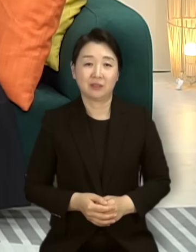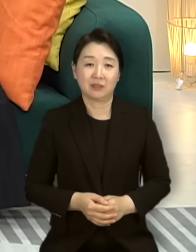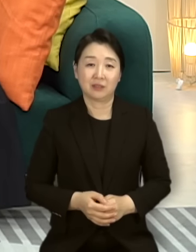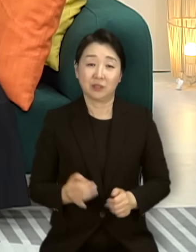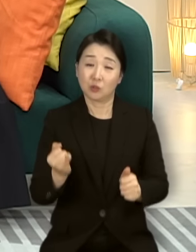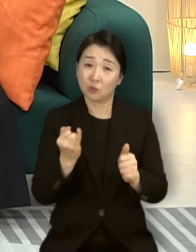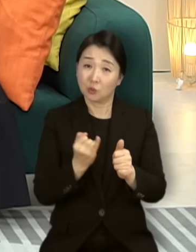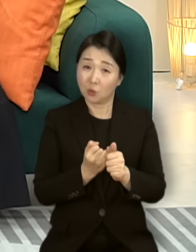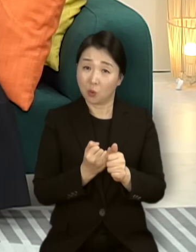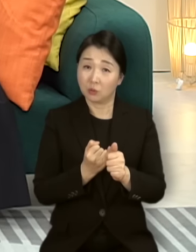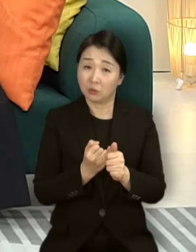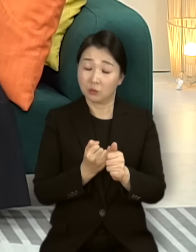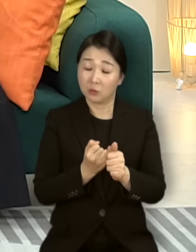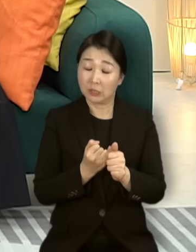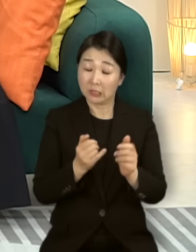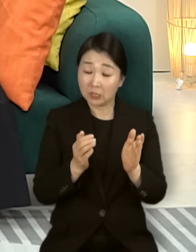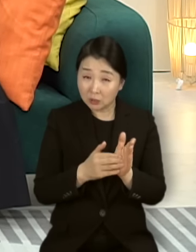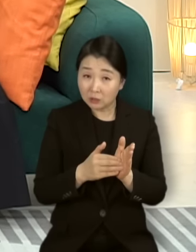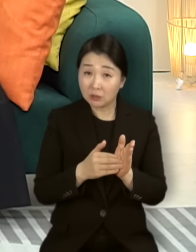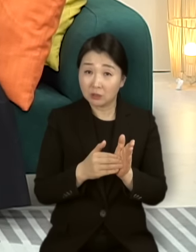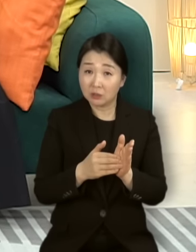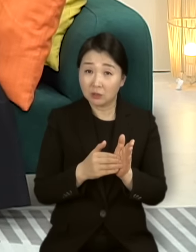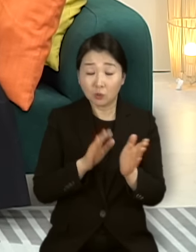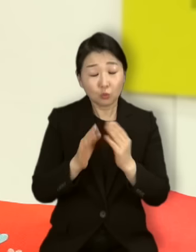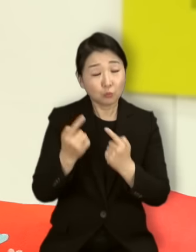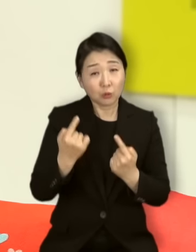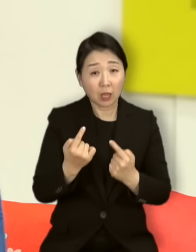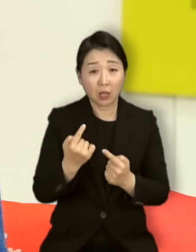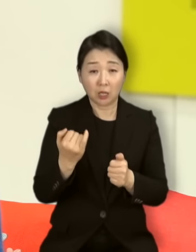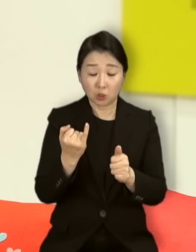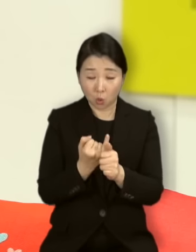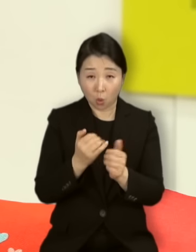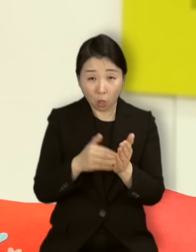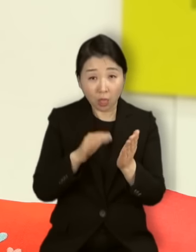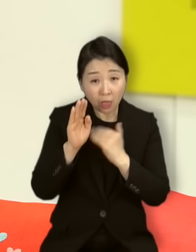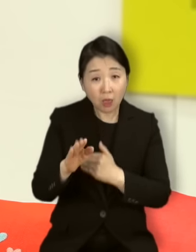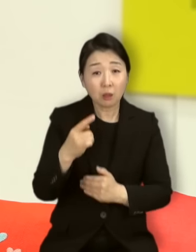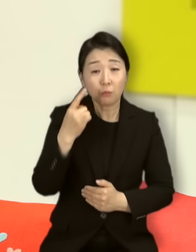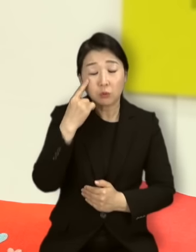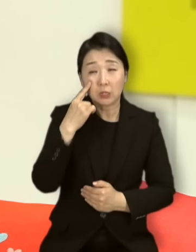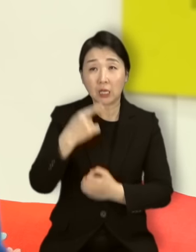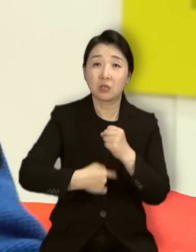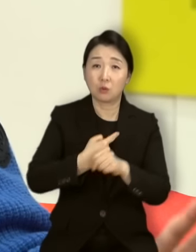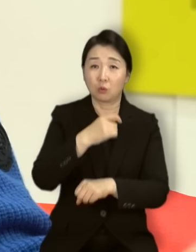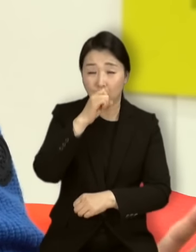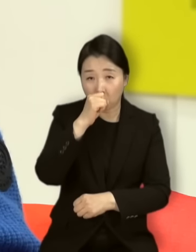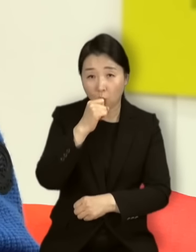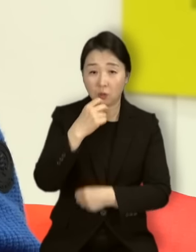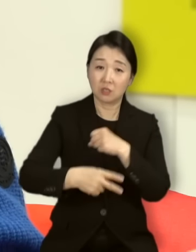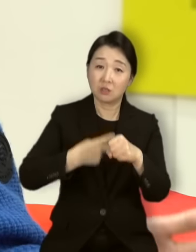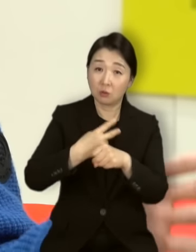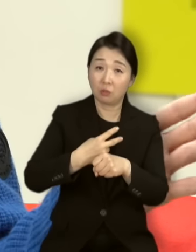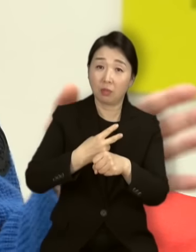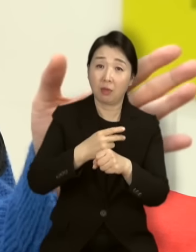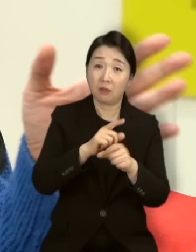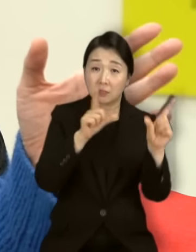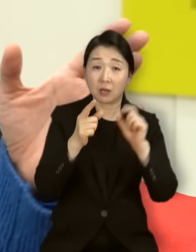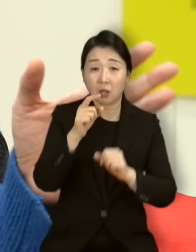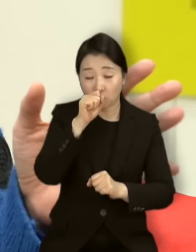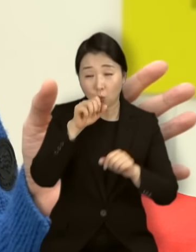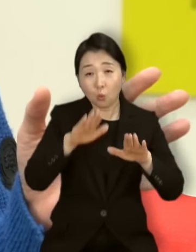좋고 2년 차가 더 좋고 그리고 오늘이 제일 좋아요 그 저도 그랬던 거 같아요 정말 아무것도 모르는 아이를 이제